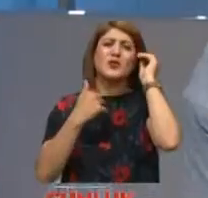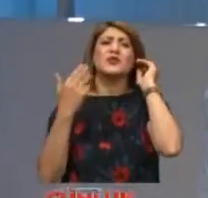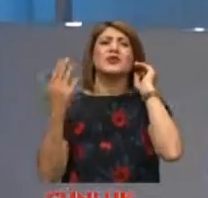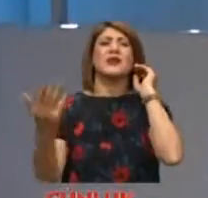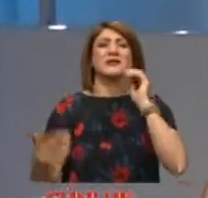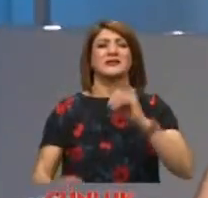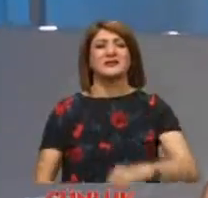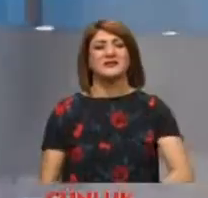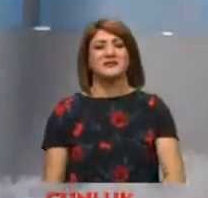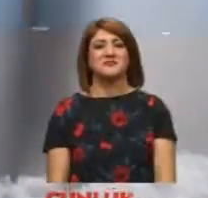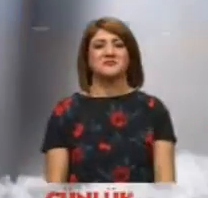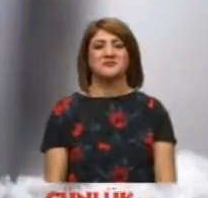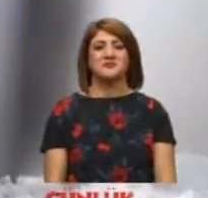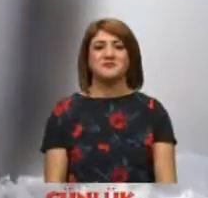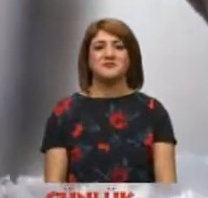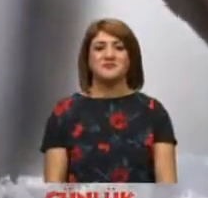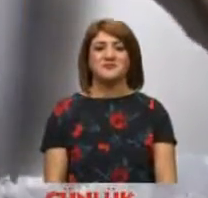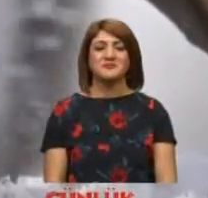evet, gerçekten. Hadi hatırlayalım.